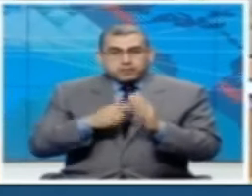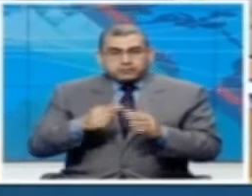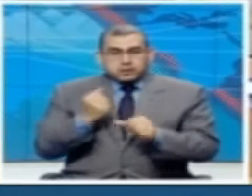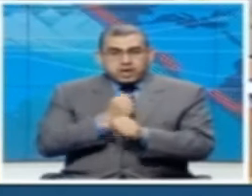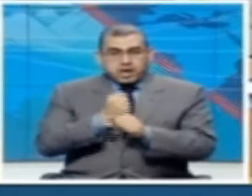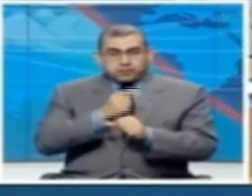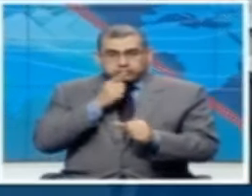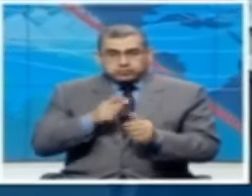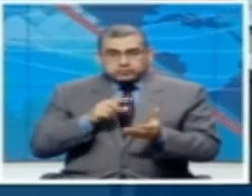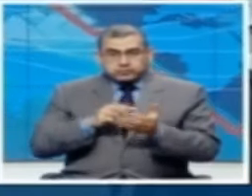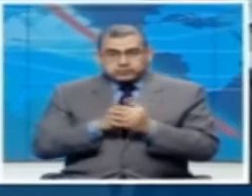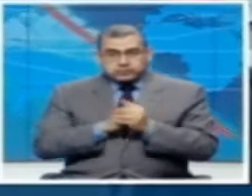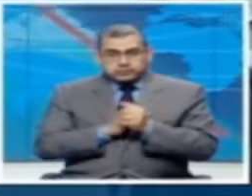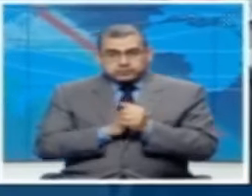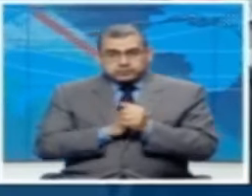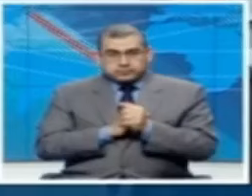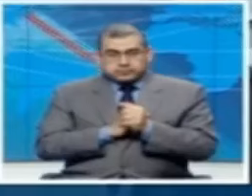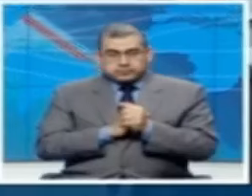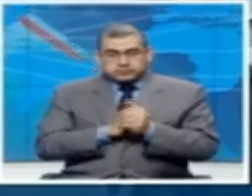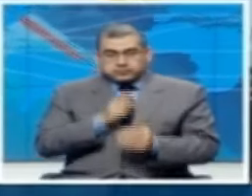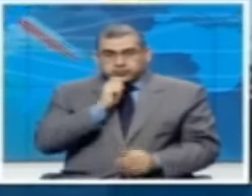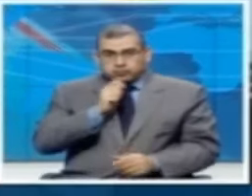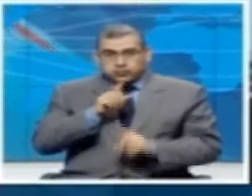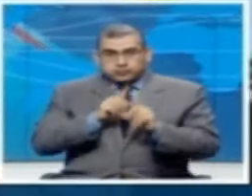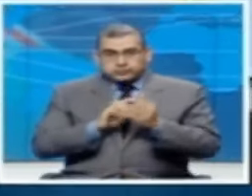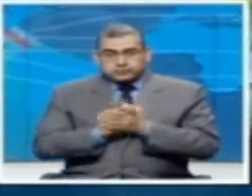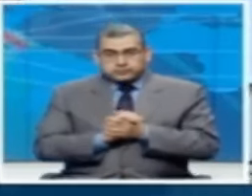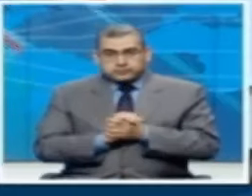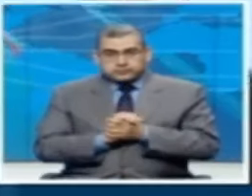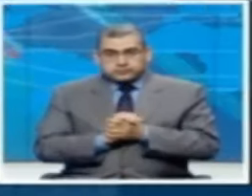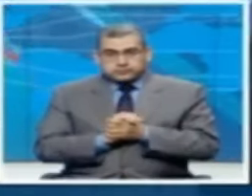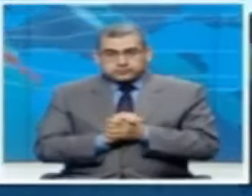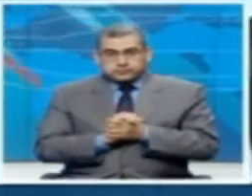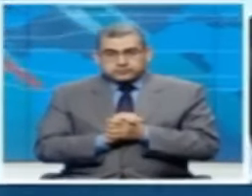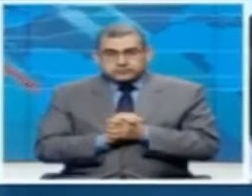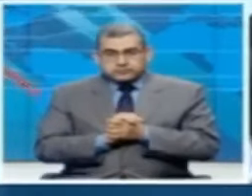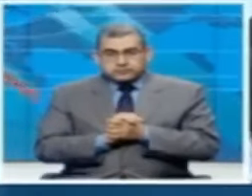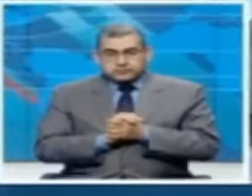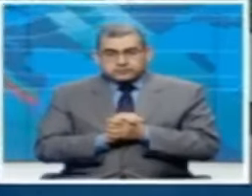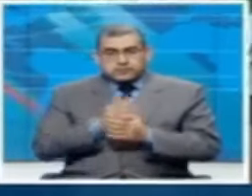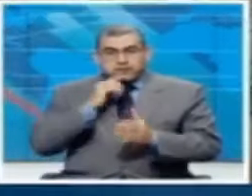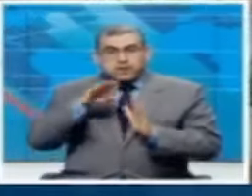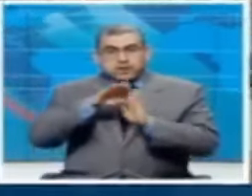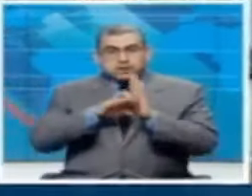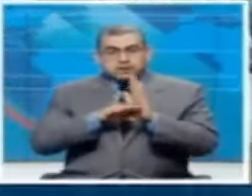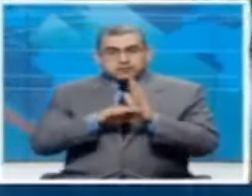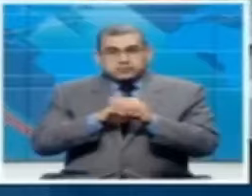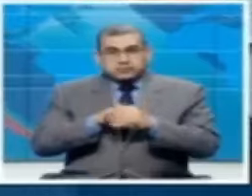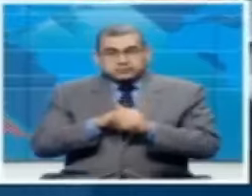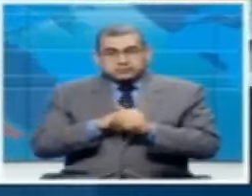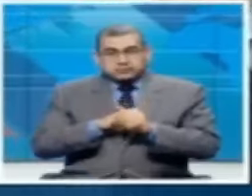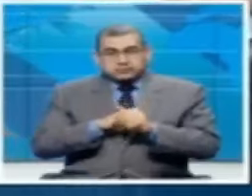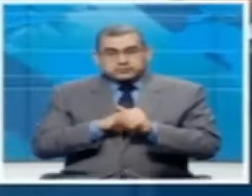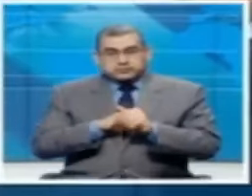المعنيه واوضح المتحدث الرسمي ان الاجتماع تناول ايضا تطورات الموقف التنفيذي لانشاء